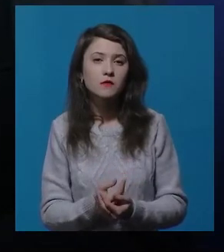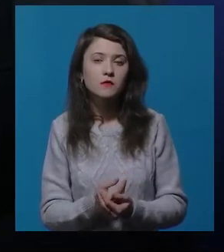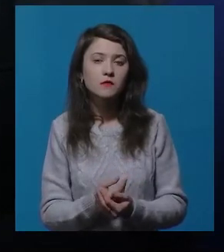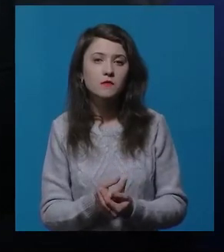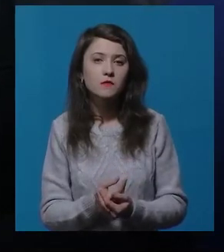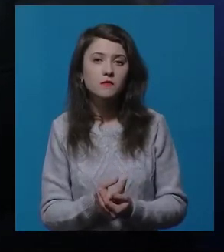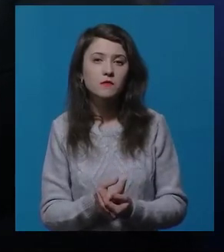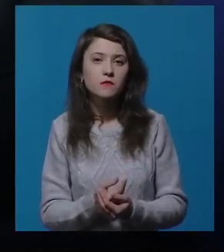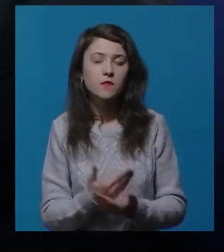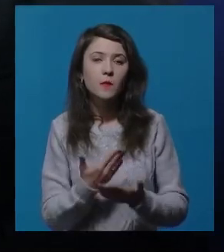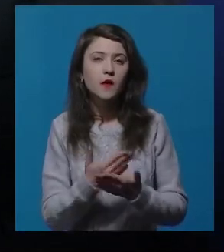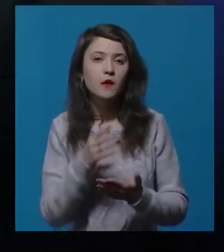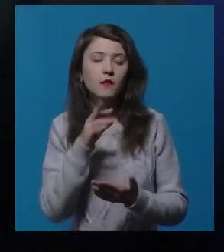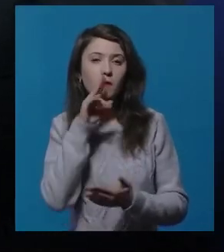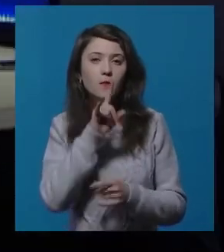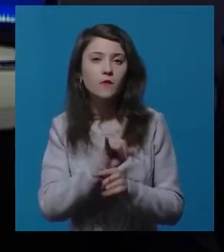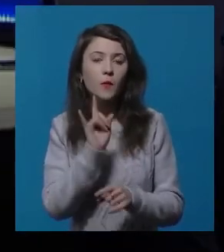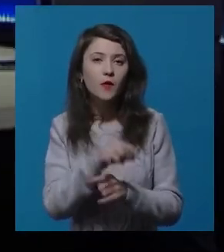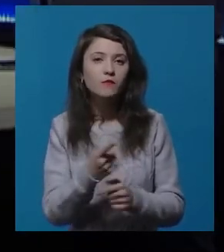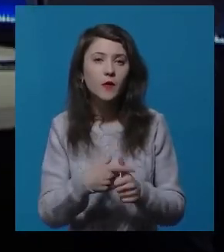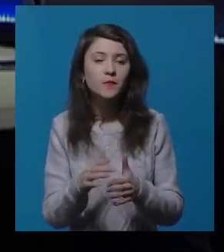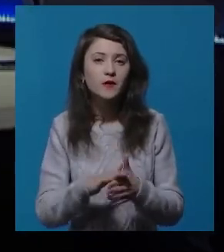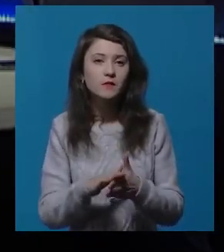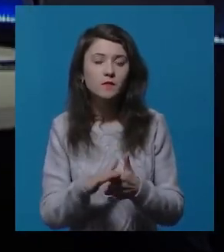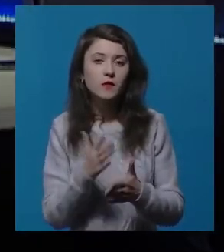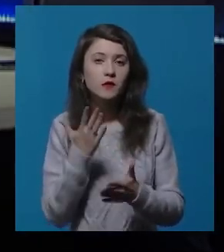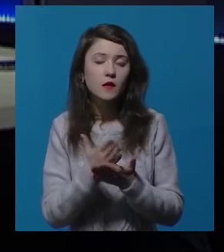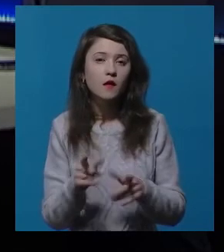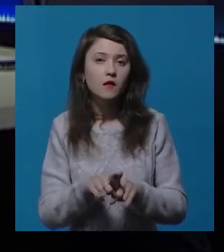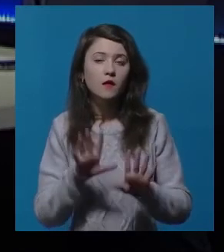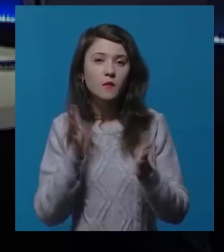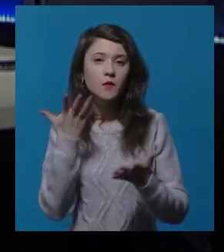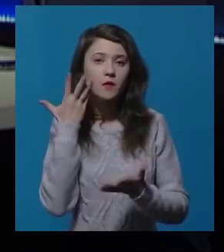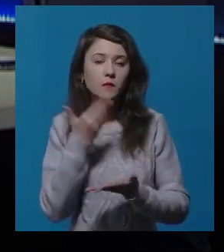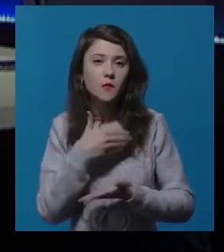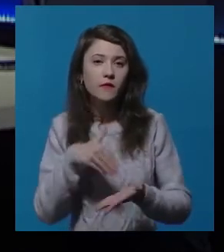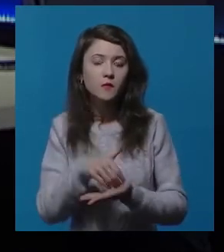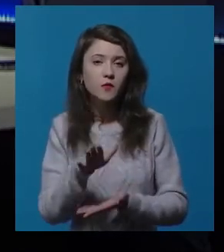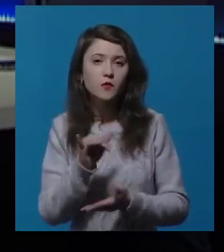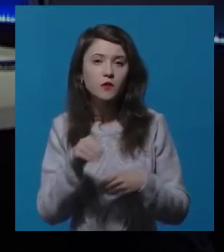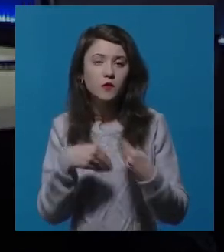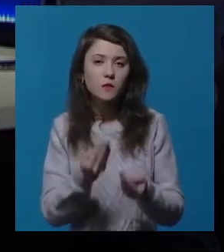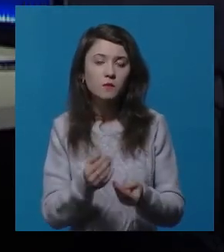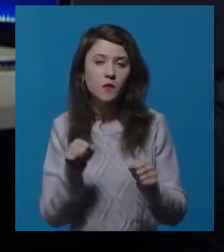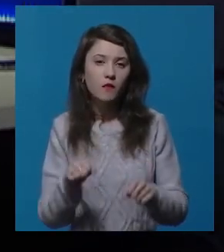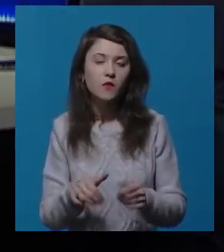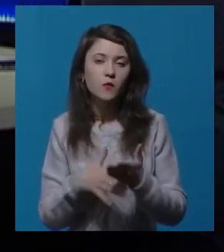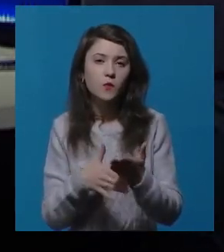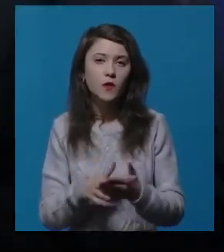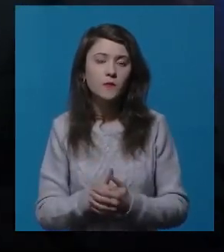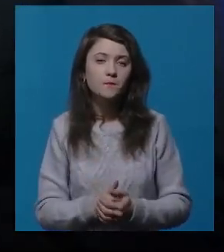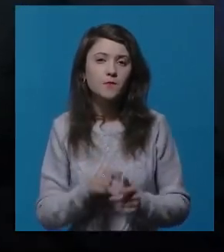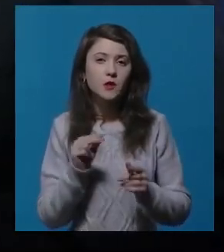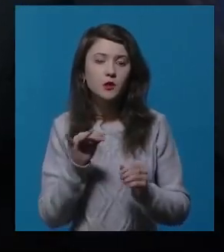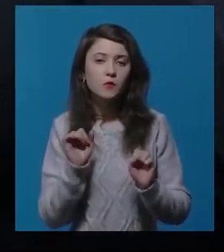неправомірні відомості і так далі. Тобто є такі випадки, коли ми відмовляємо в наданні правової допомоги. Чи може